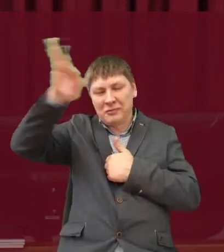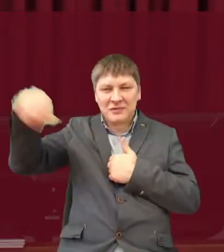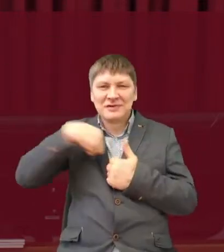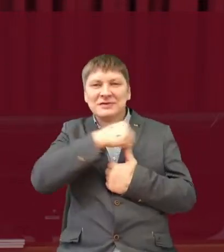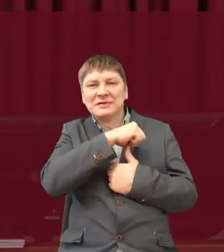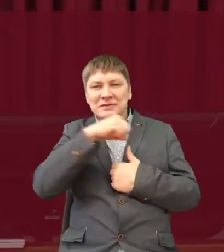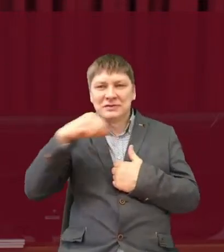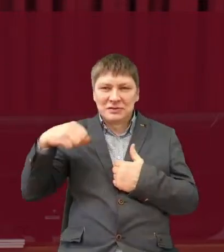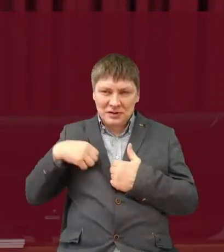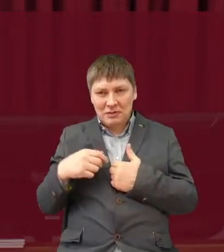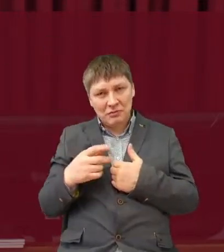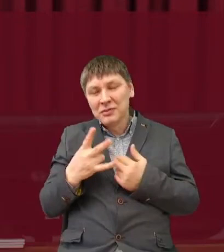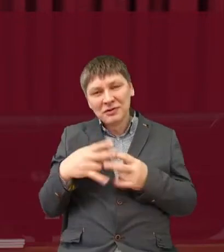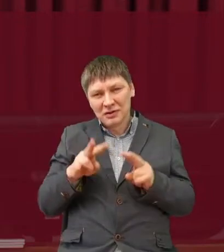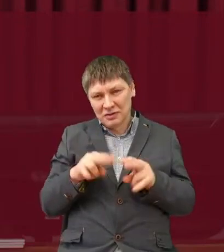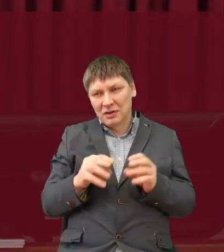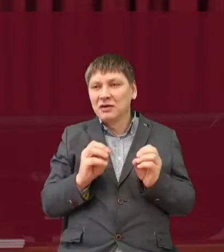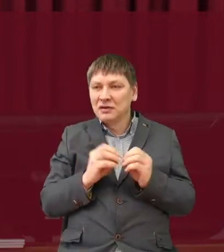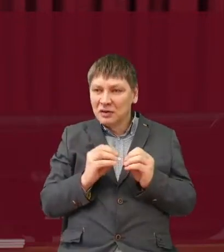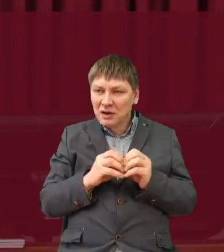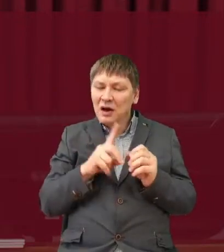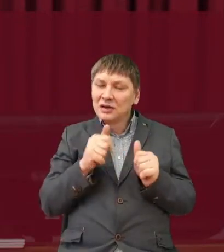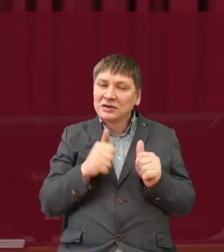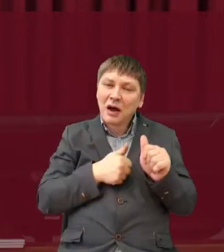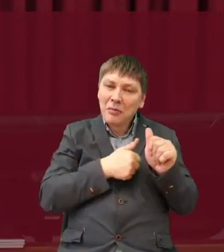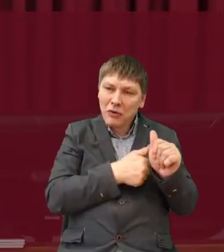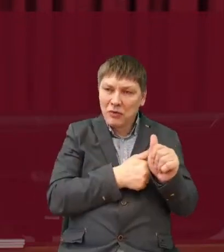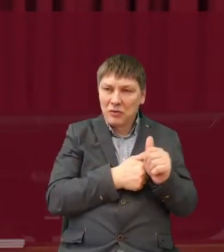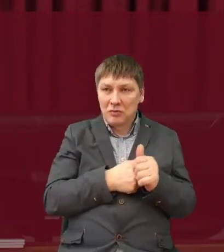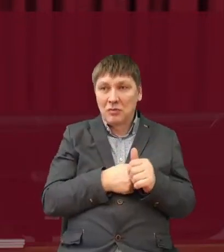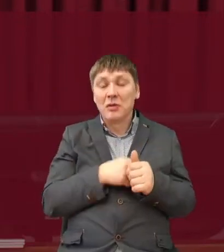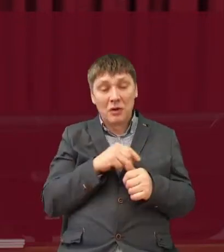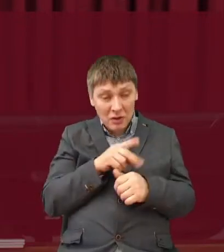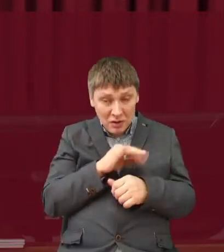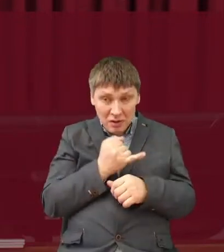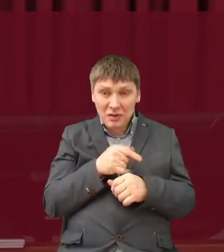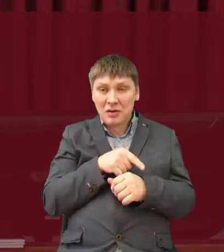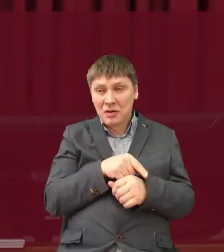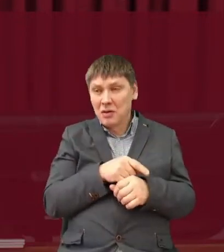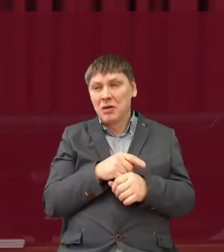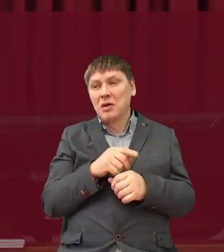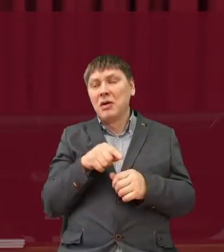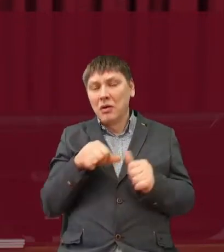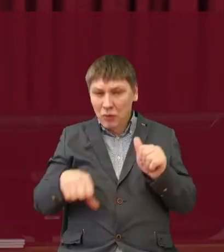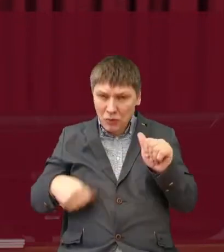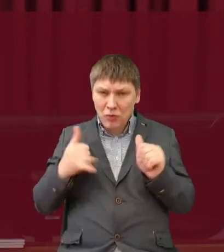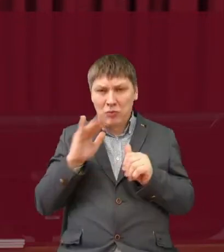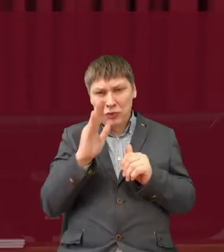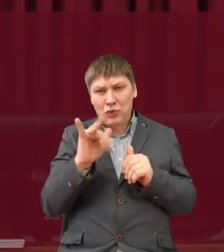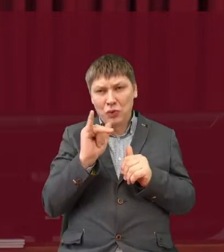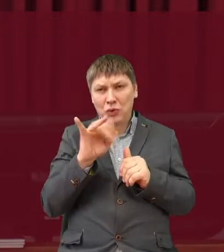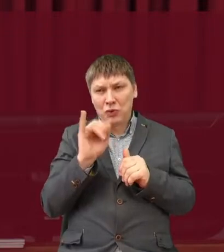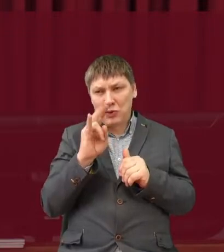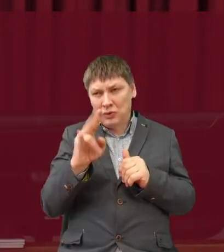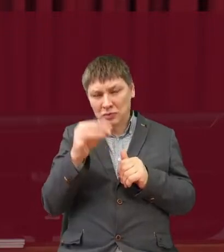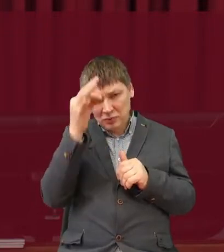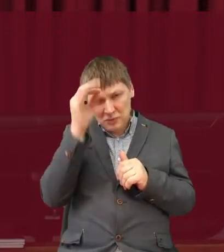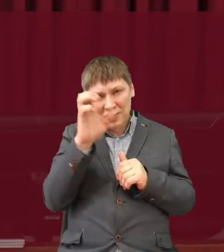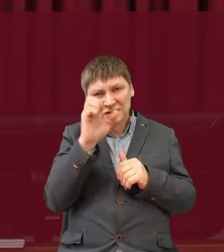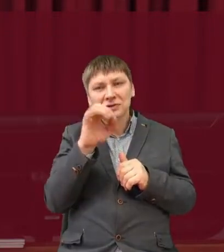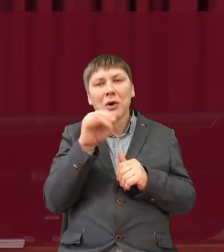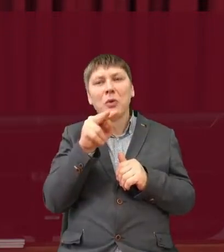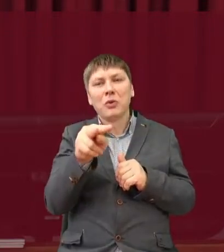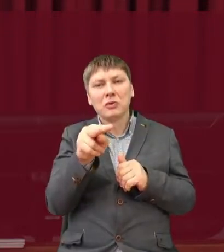когда столб остался на этом месте и они вторые часто погибали и несли урон мы все помним историю